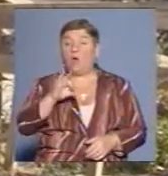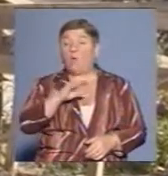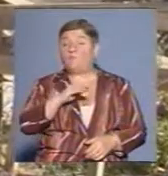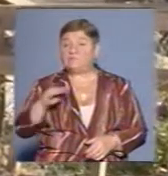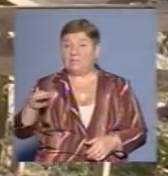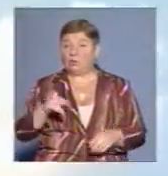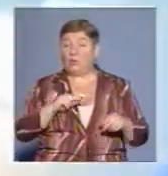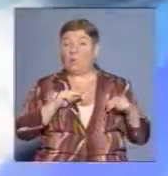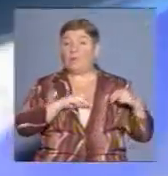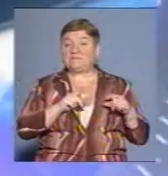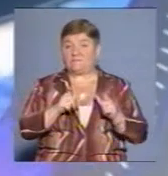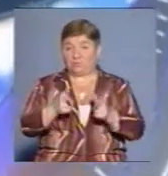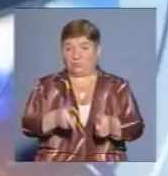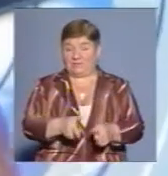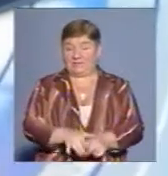працевлаштування.